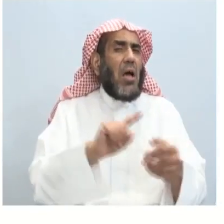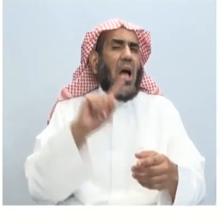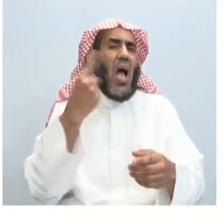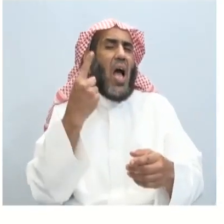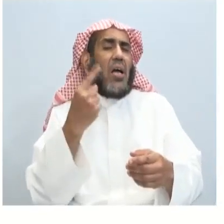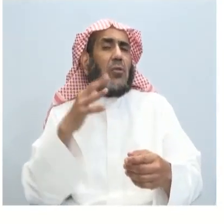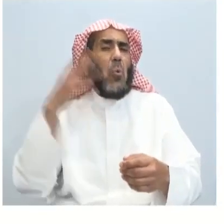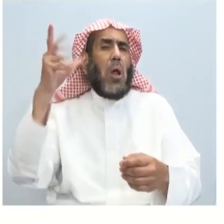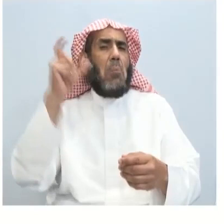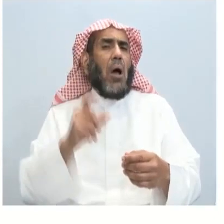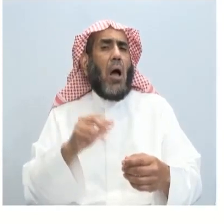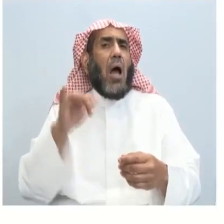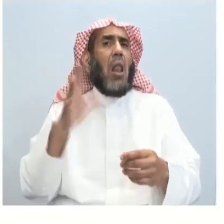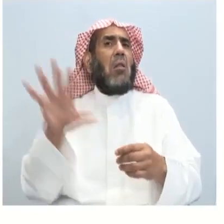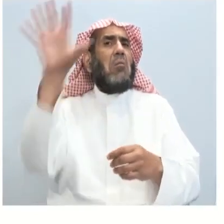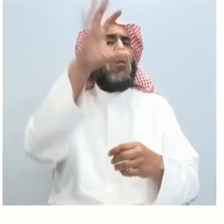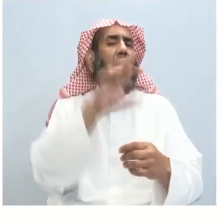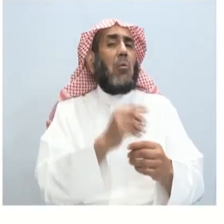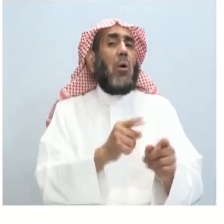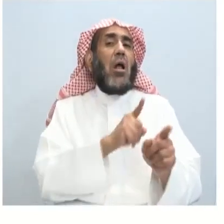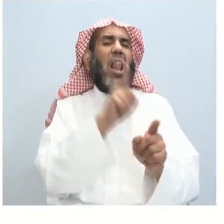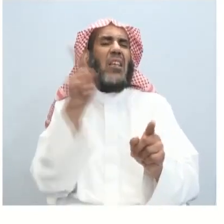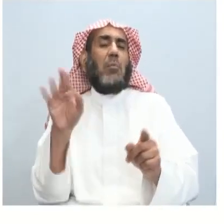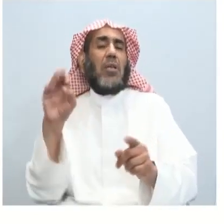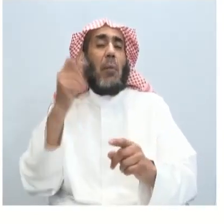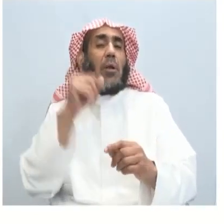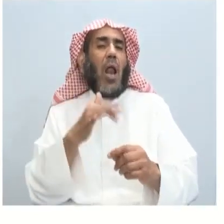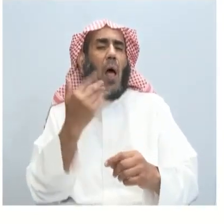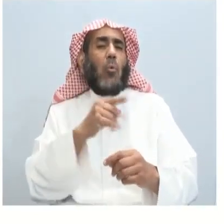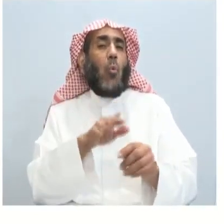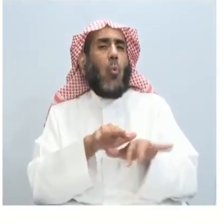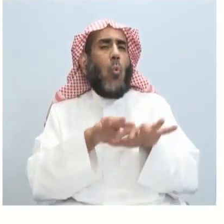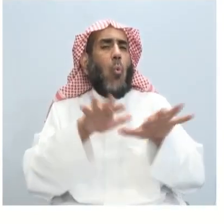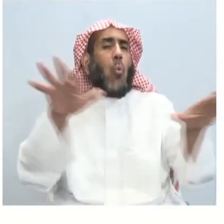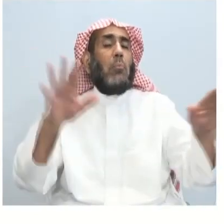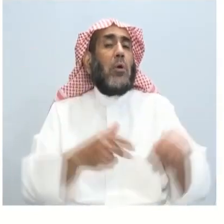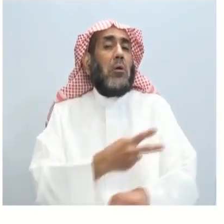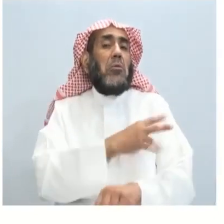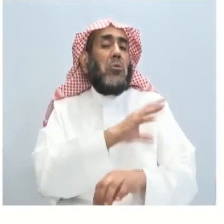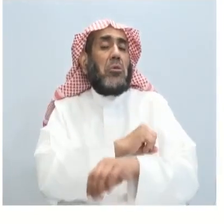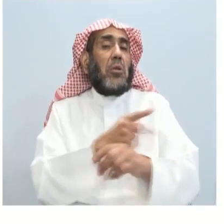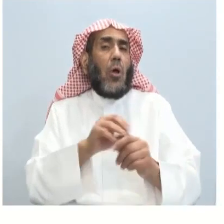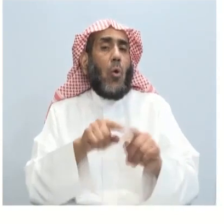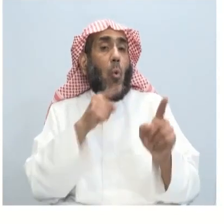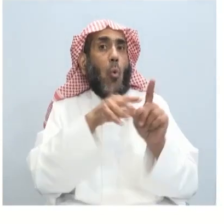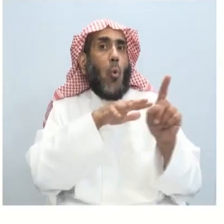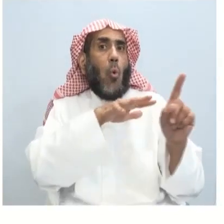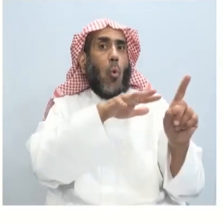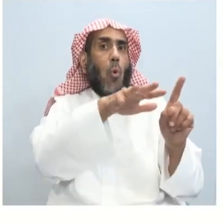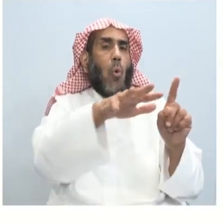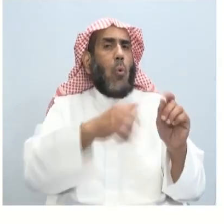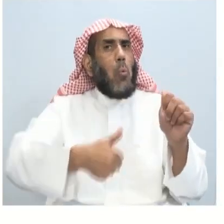علماء الغرب ثم نسبها الى جابر العربي لتلقى الرواج اعتمادا على شهرته